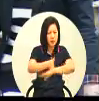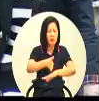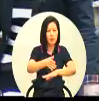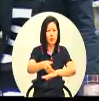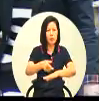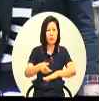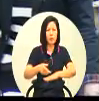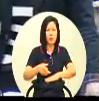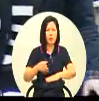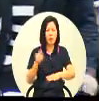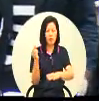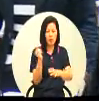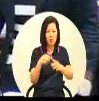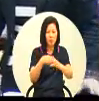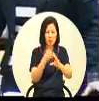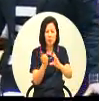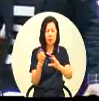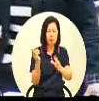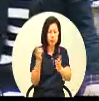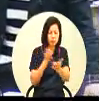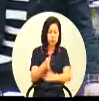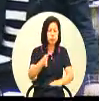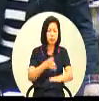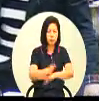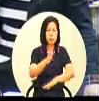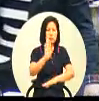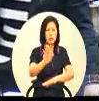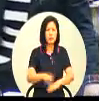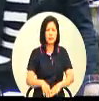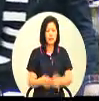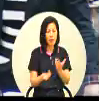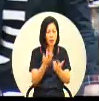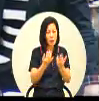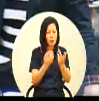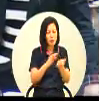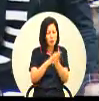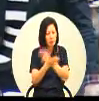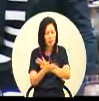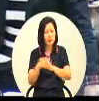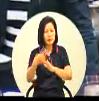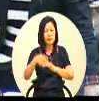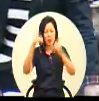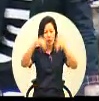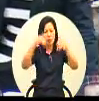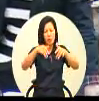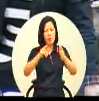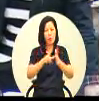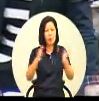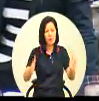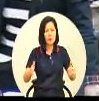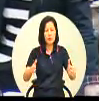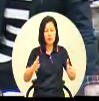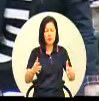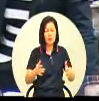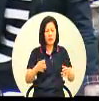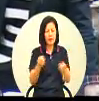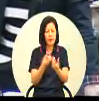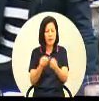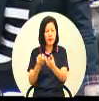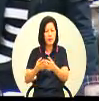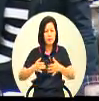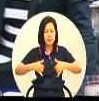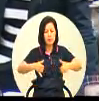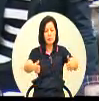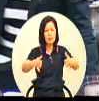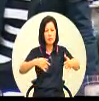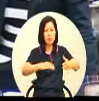啊，当然车侧的时阵， 但是我想温度的变化，包括是不是后期的时阵啊，其实都会产生我们道路的